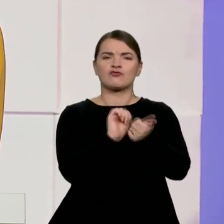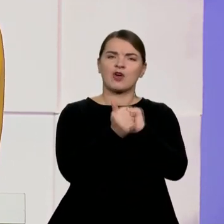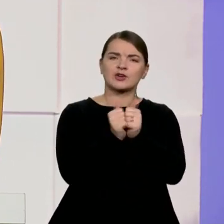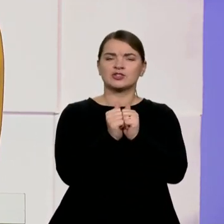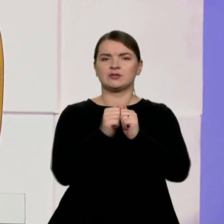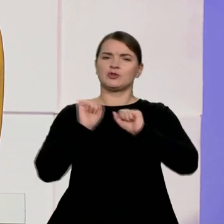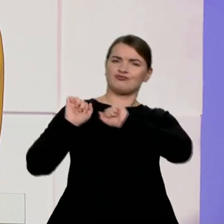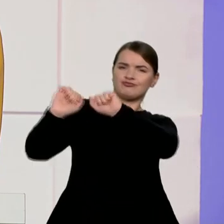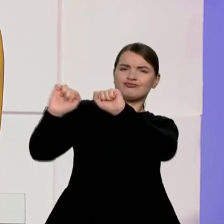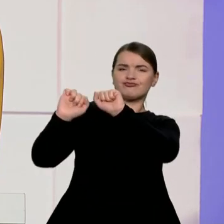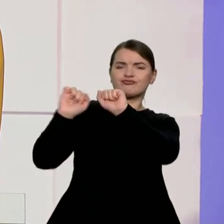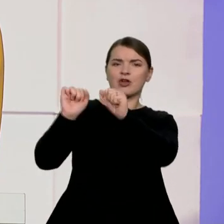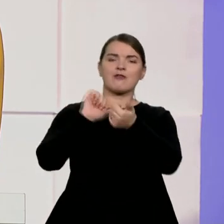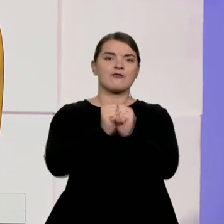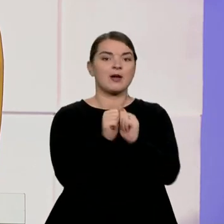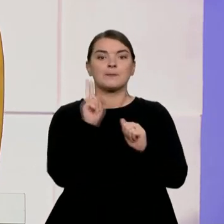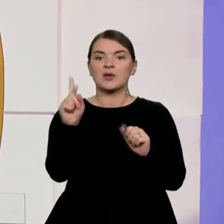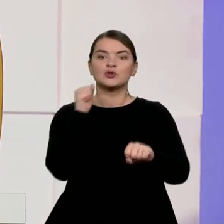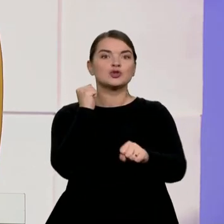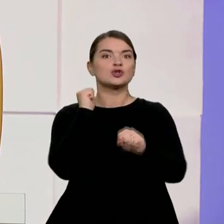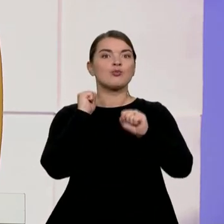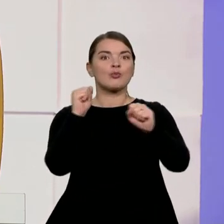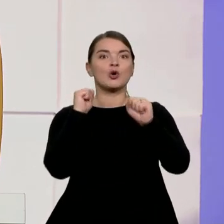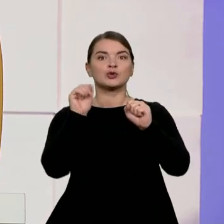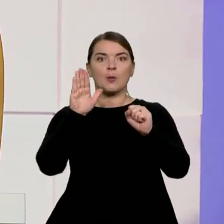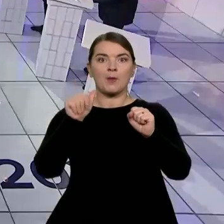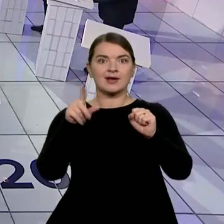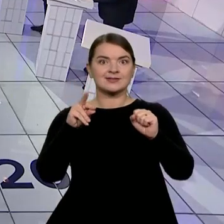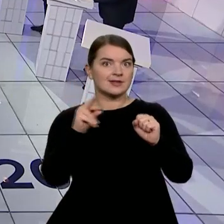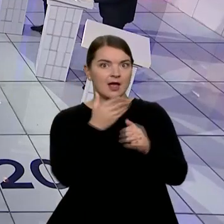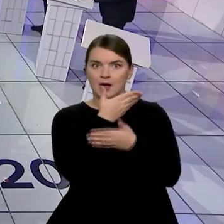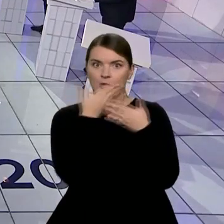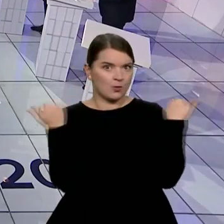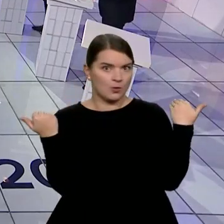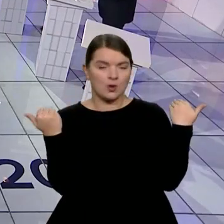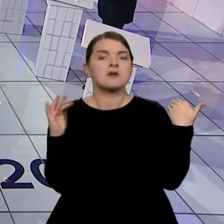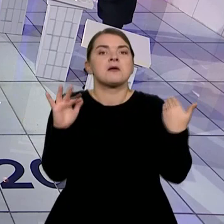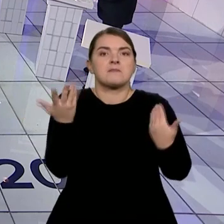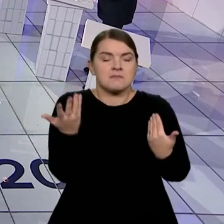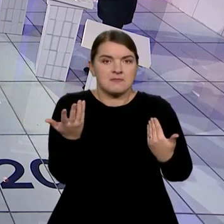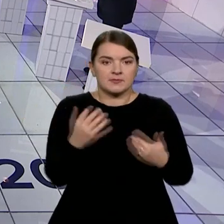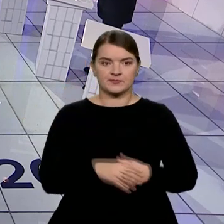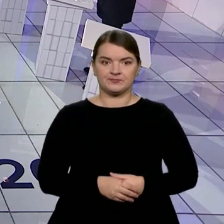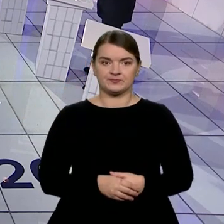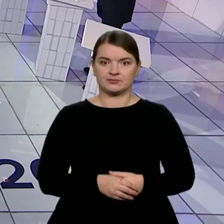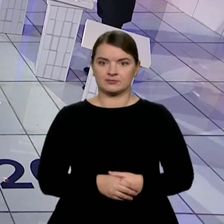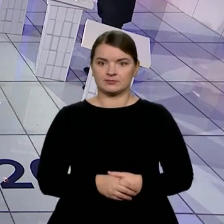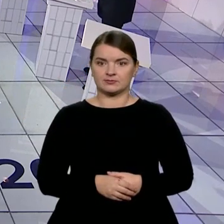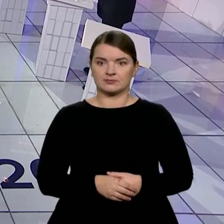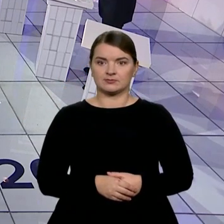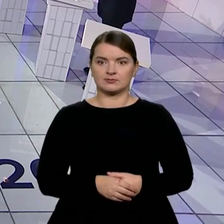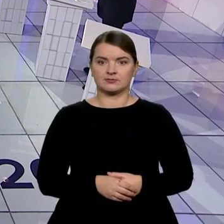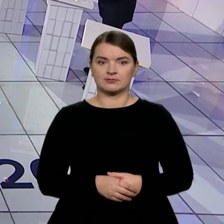bet pavyzdžiui, sporto bazės nėra. Ar pakankamai yra išnaudojama, ar jūs čia matytumėt potencialą? Pilnai tikiu, kad nepaisant, kad ir